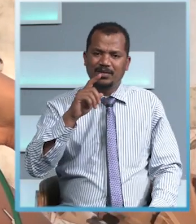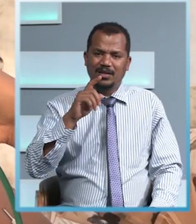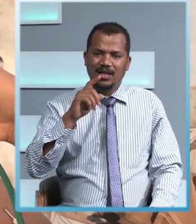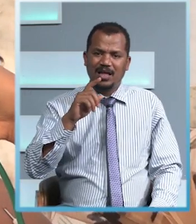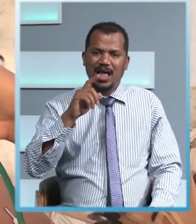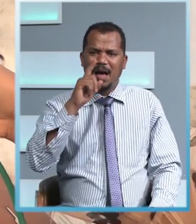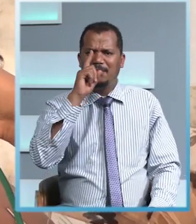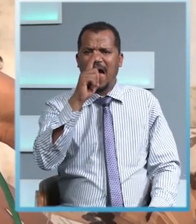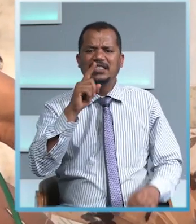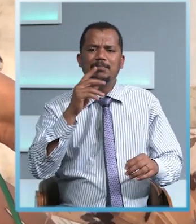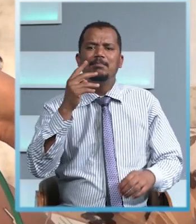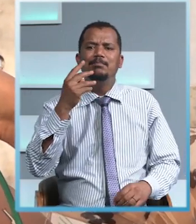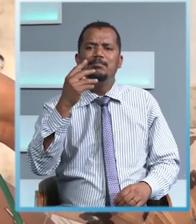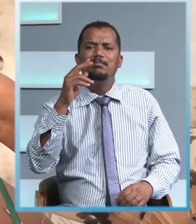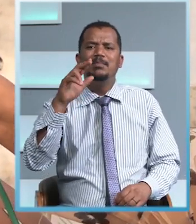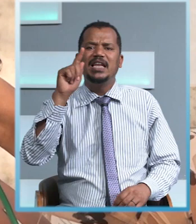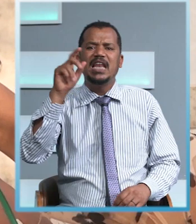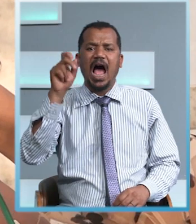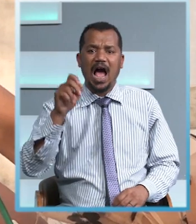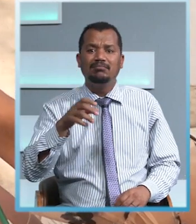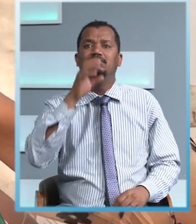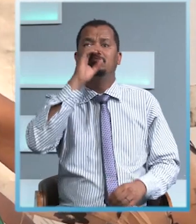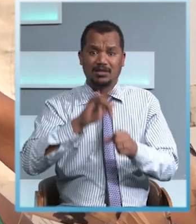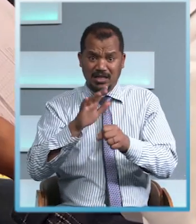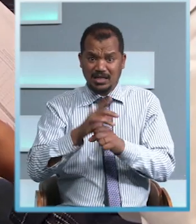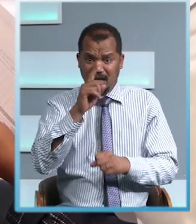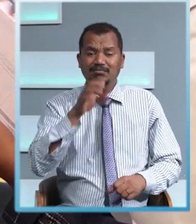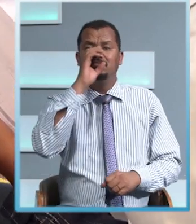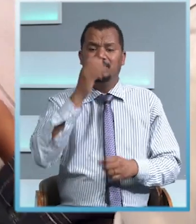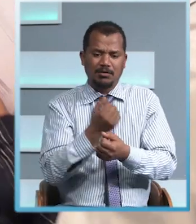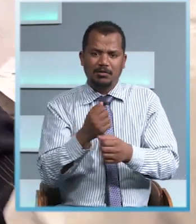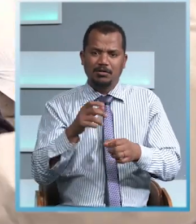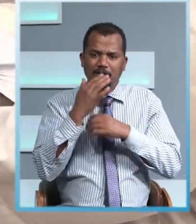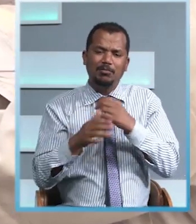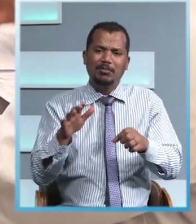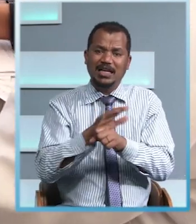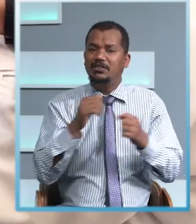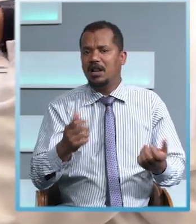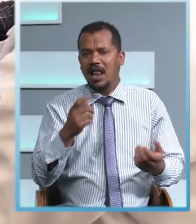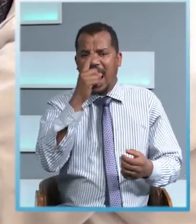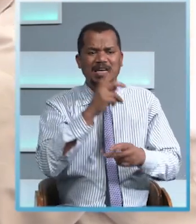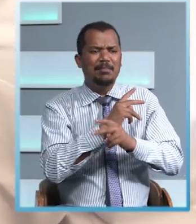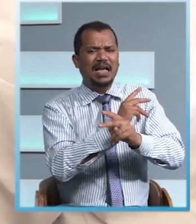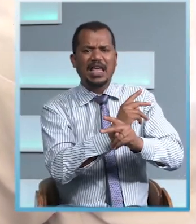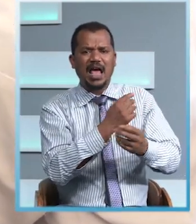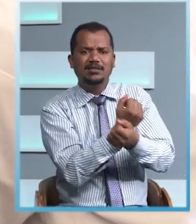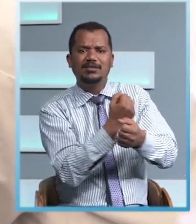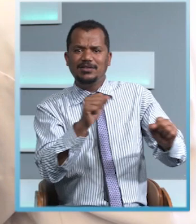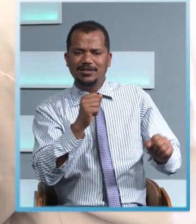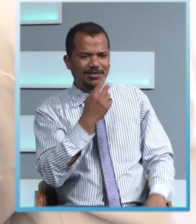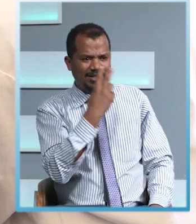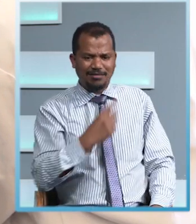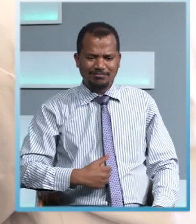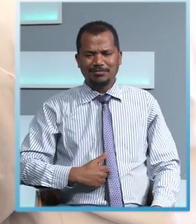ባንዱ ምሪንዳ ልትጠቂው የምትችይን ደም አንድ የመከላከያ ሰራዊት ወይም ደግሞ ሌላ ሰው ሲድንበት ስታይ ከዚህ